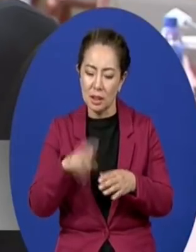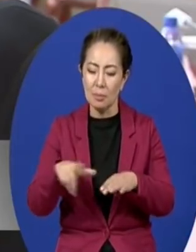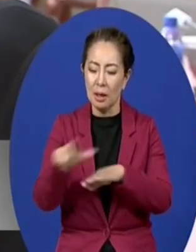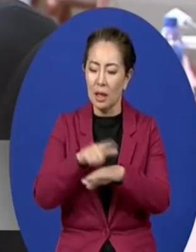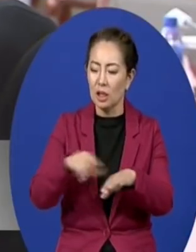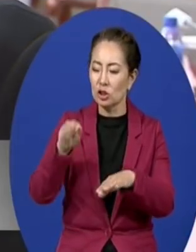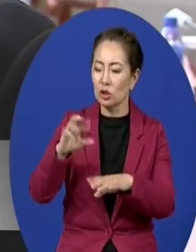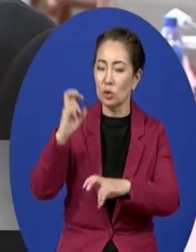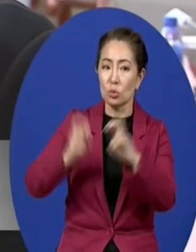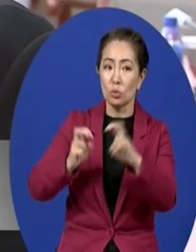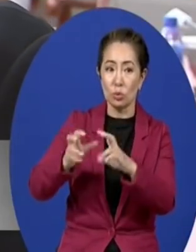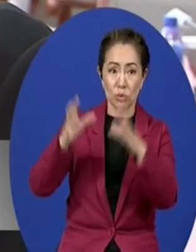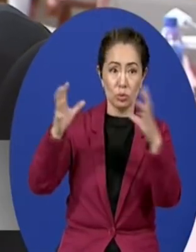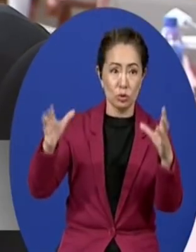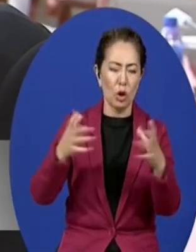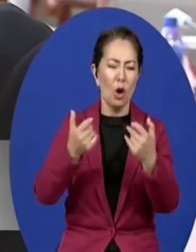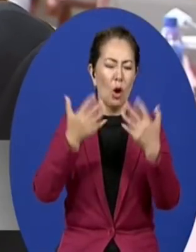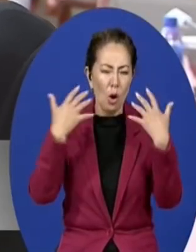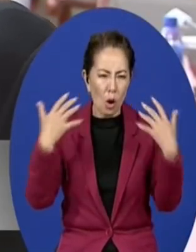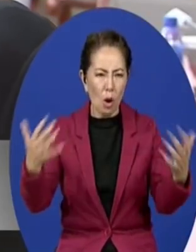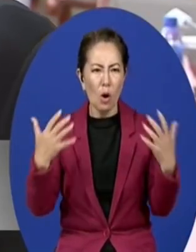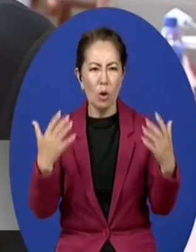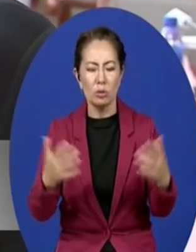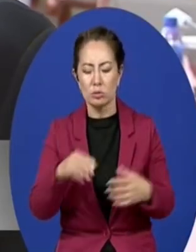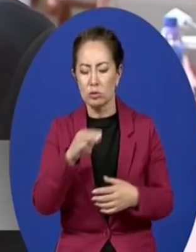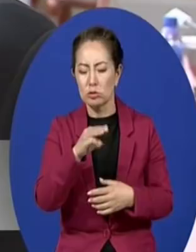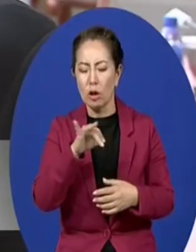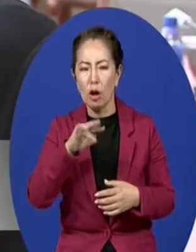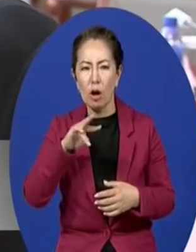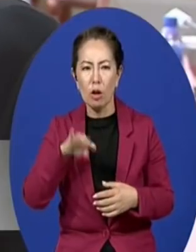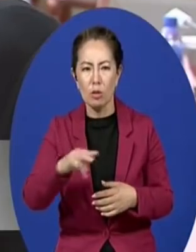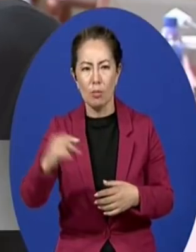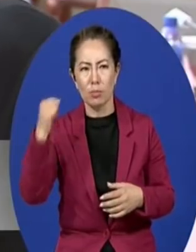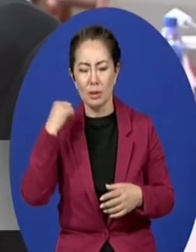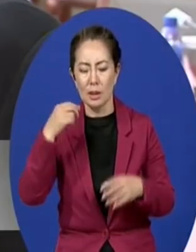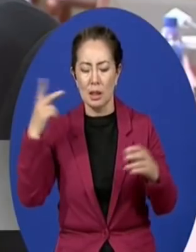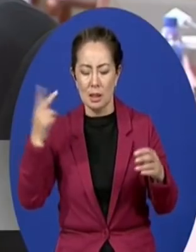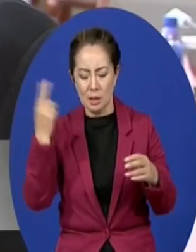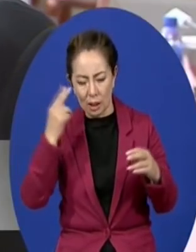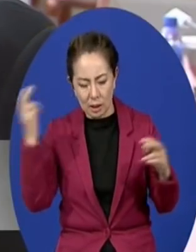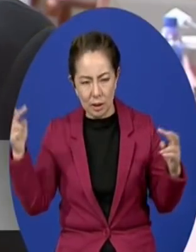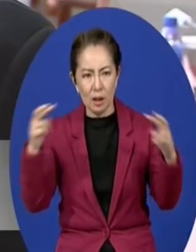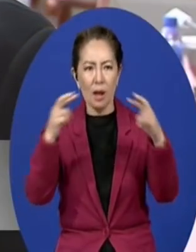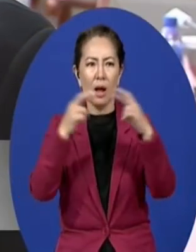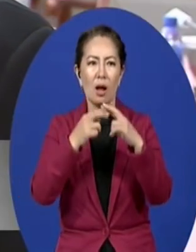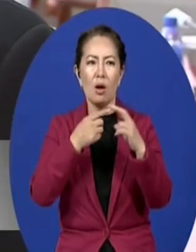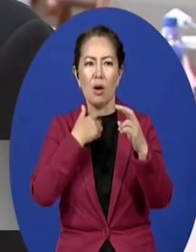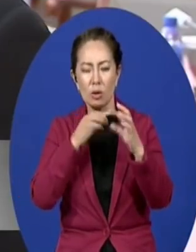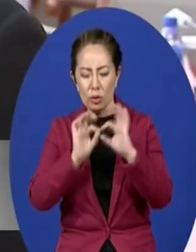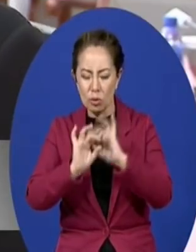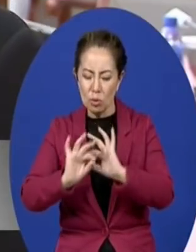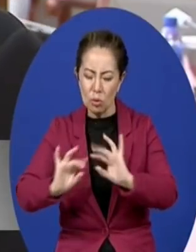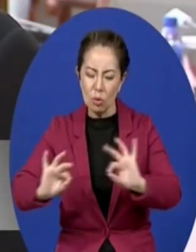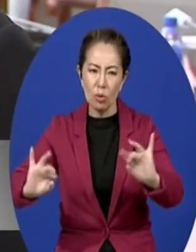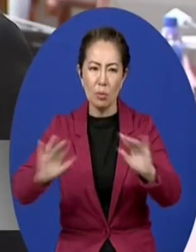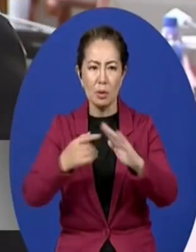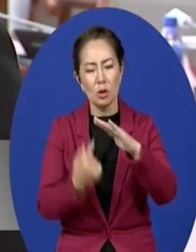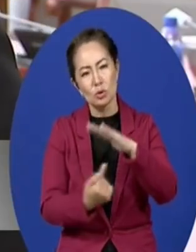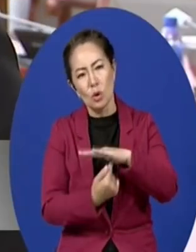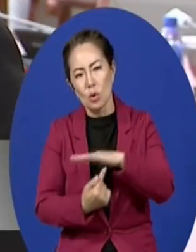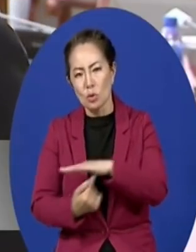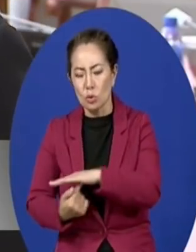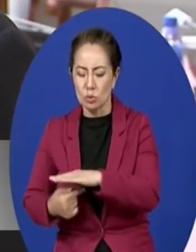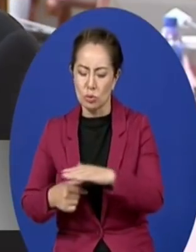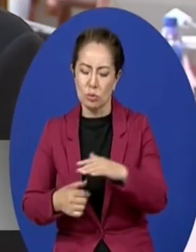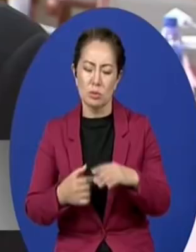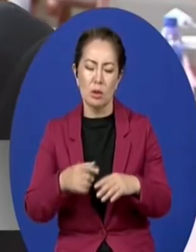босруулах үйлдвэр гэдэг чинь маш олон тооны одоо цахилгааны шугам, труба, шугам хоолой энтэр байдаг. Тэдний тулгуур